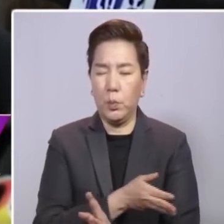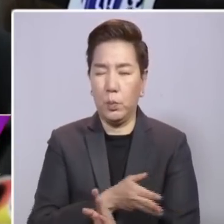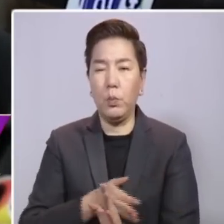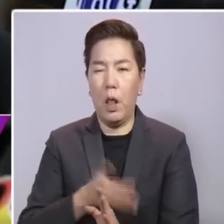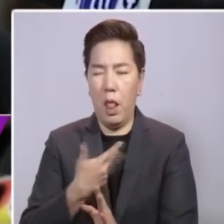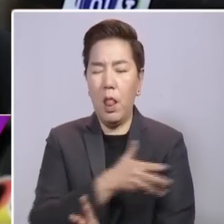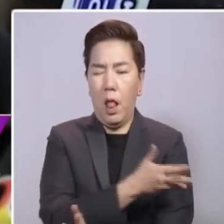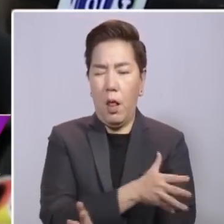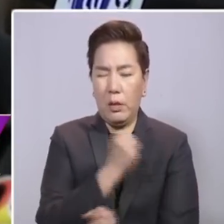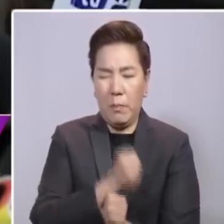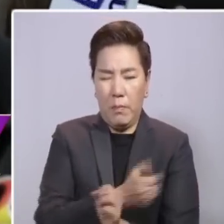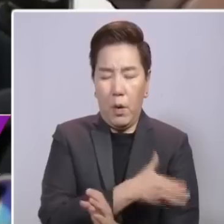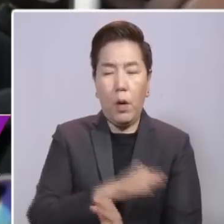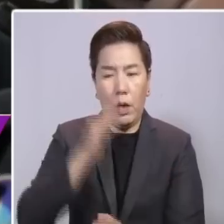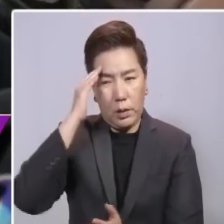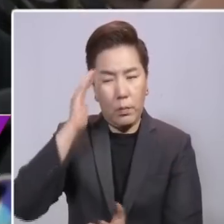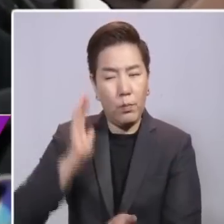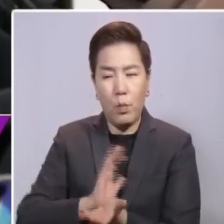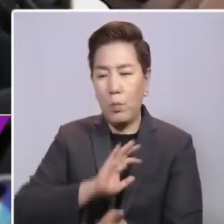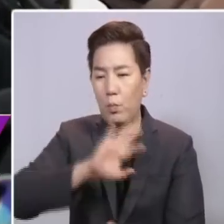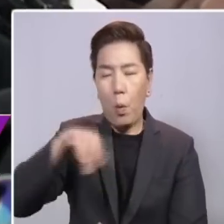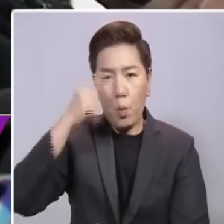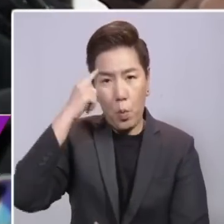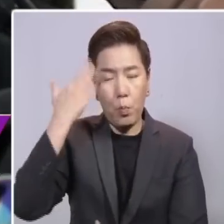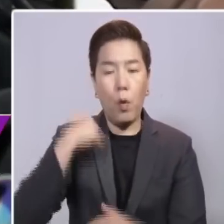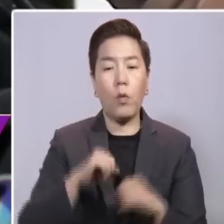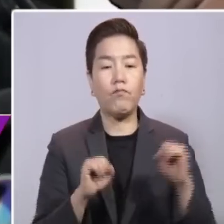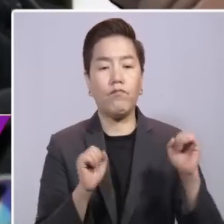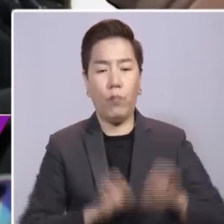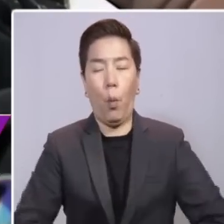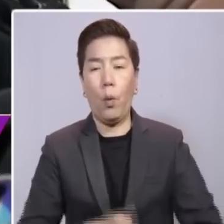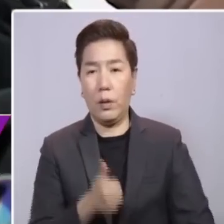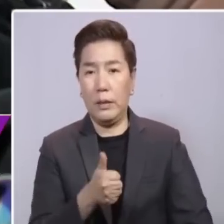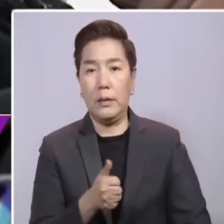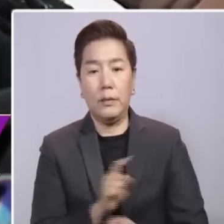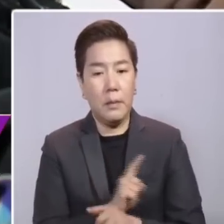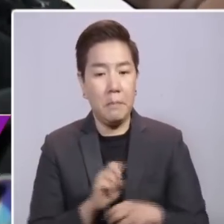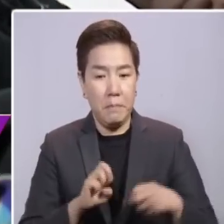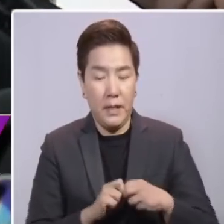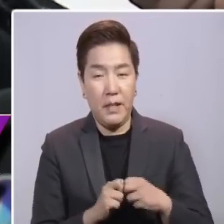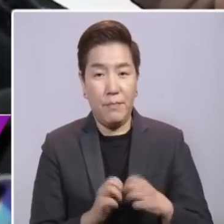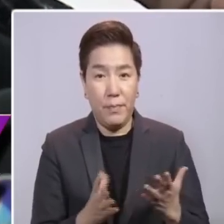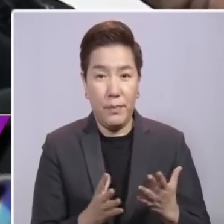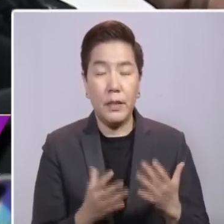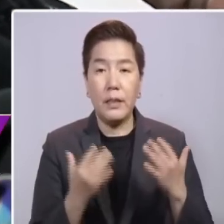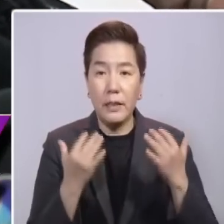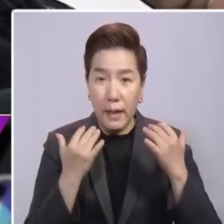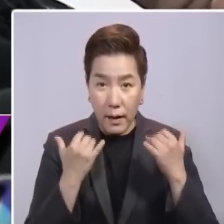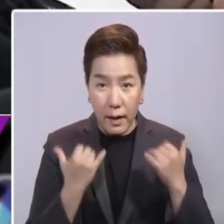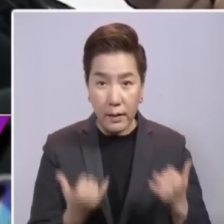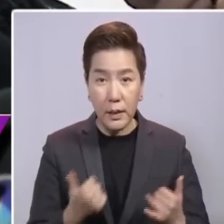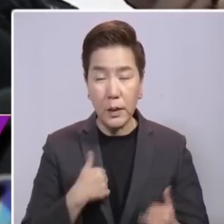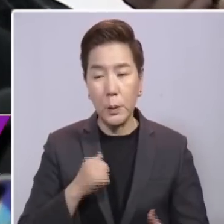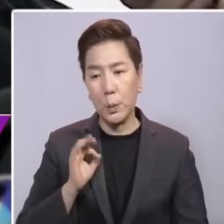ำมานานแล้วตำรวจด้วยกันก็จะรู้ทั้งหมดปกติมันจะจบลงกันได้ด้วยดีใช่ไหมครับมันก็เลยไม่มีเรื่องนะครับนะแต่อา